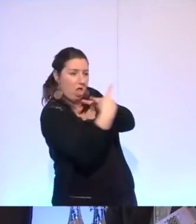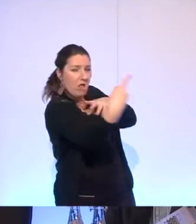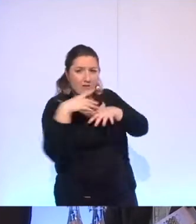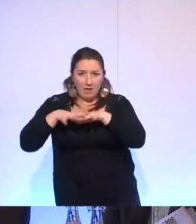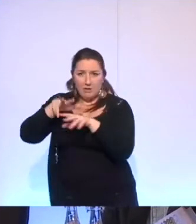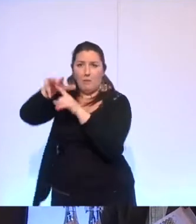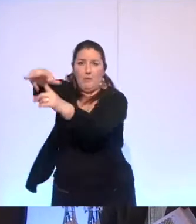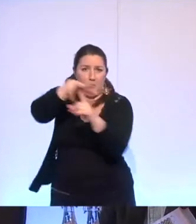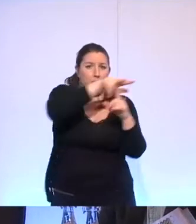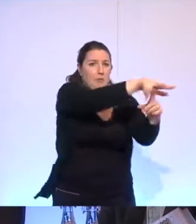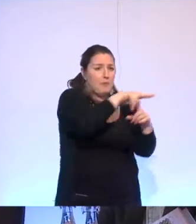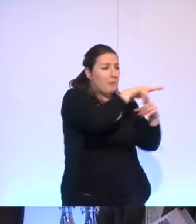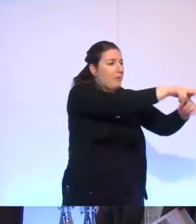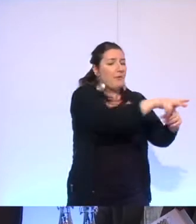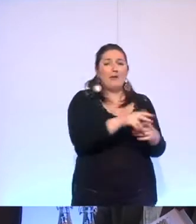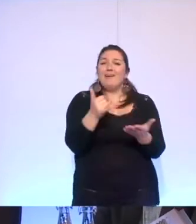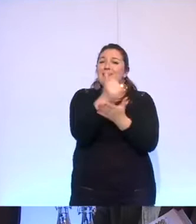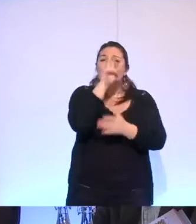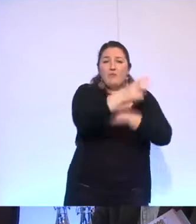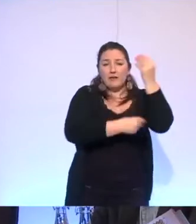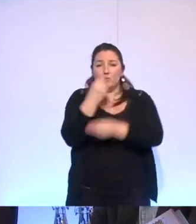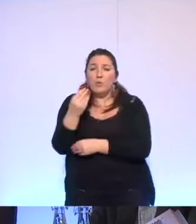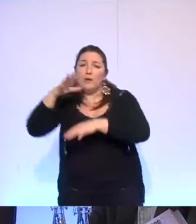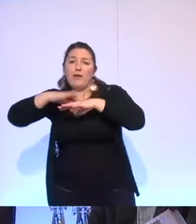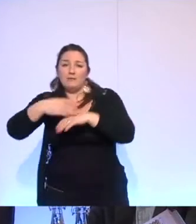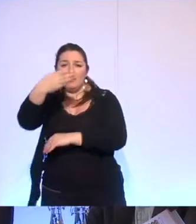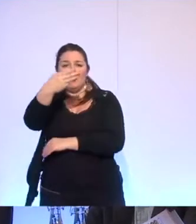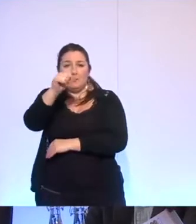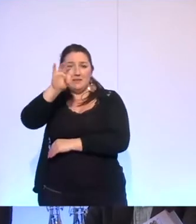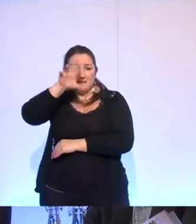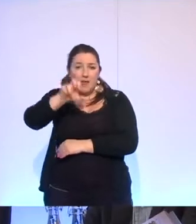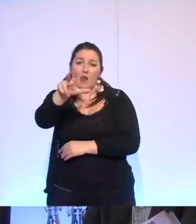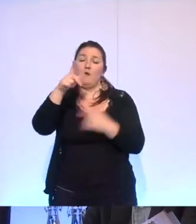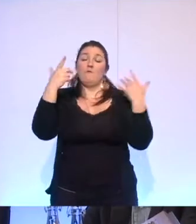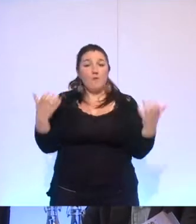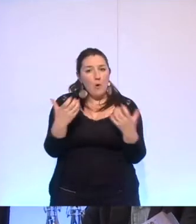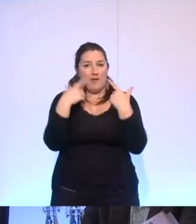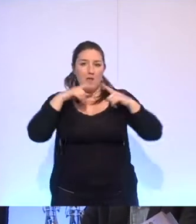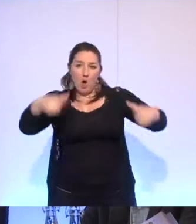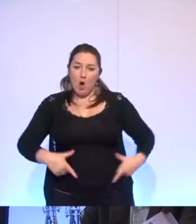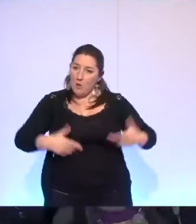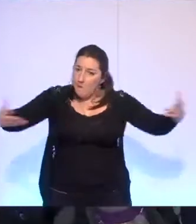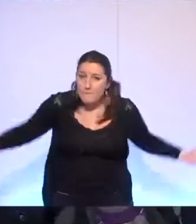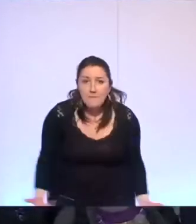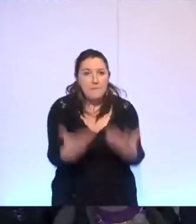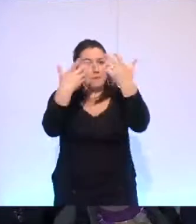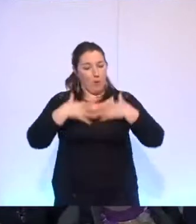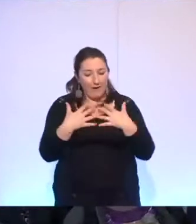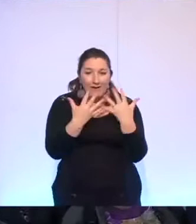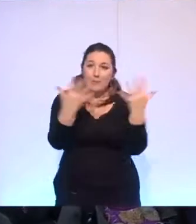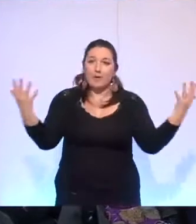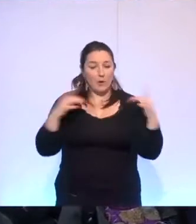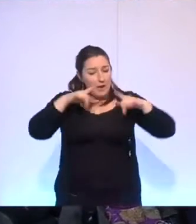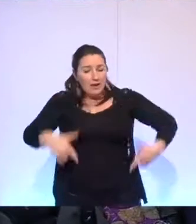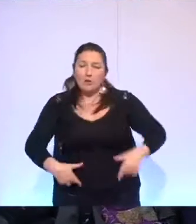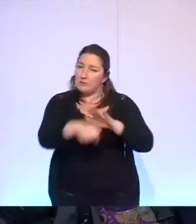l'île verte ou à Mistral, aient les moyens de se construire et de s'épanouir. L'école sera une priorité forte de ce mandat. Je serai un maire aux côtés